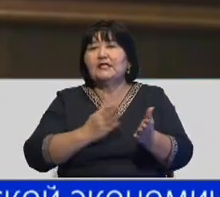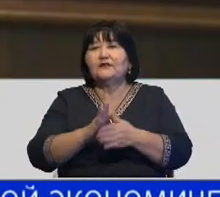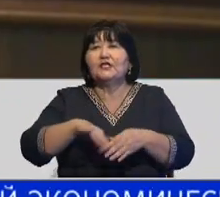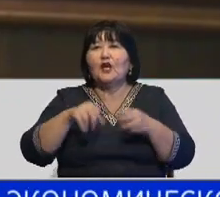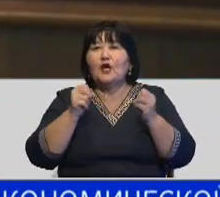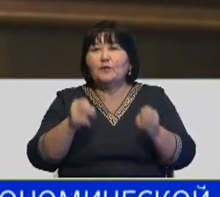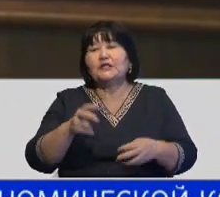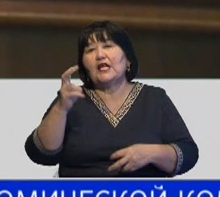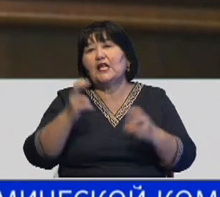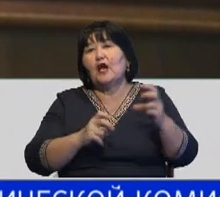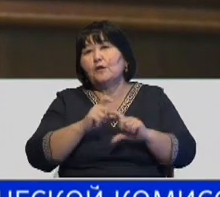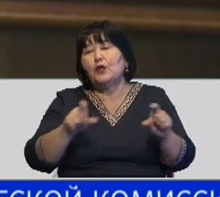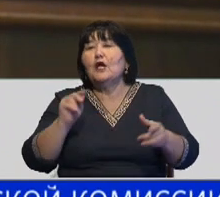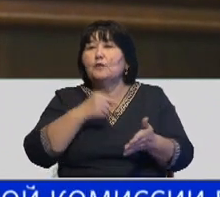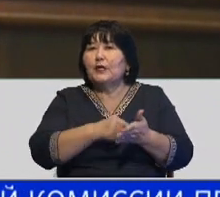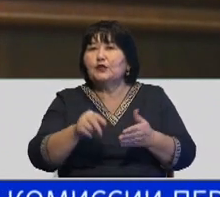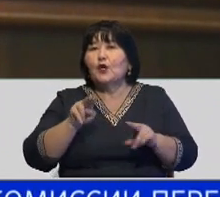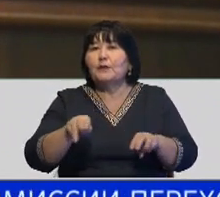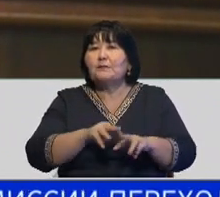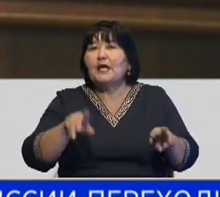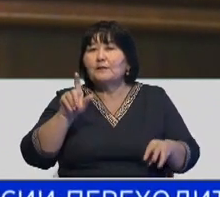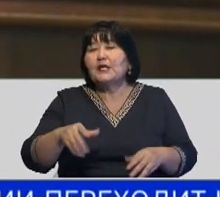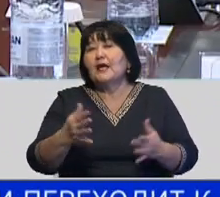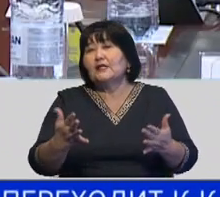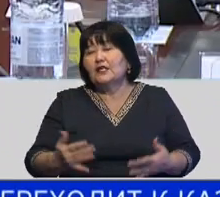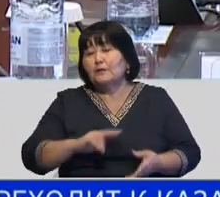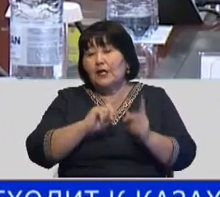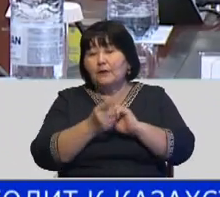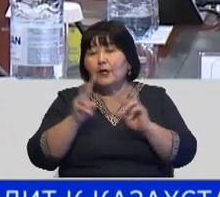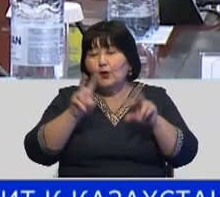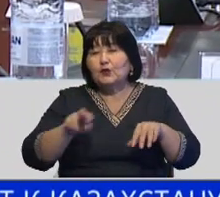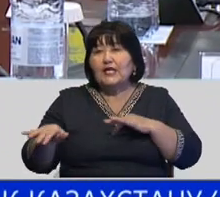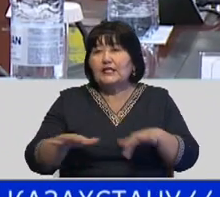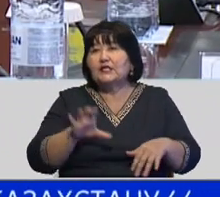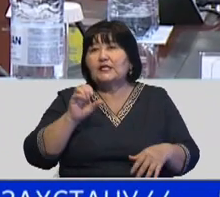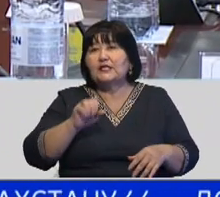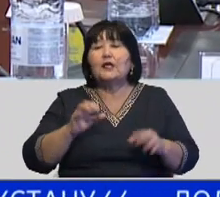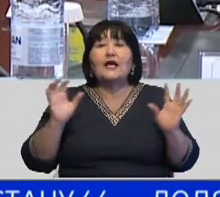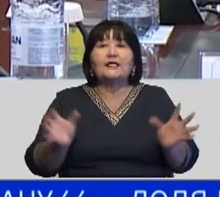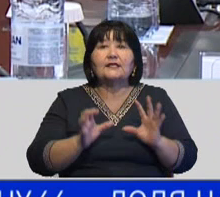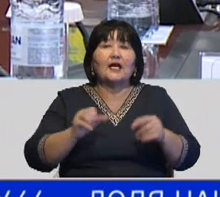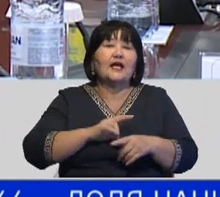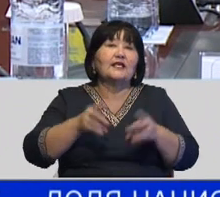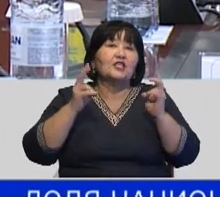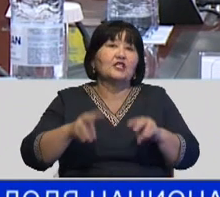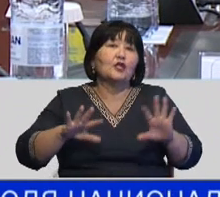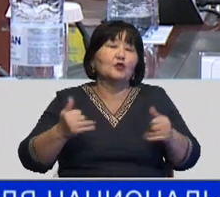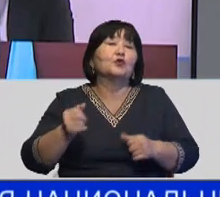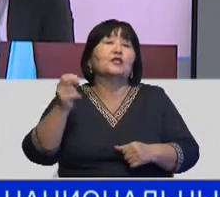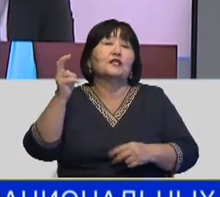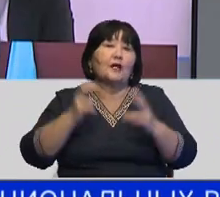безопасности на производствах подчеркнул премьер-министр требует пересмотра и действующей систе случаев